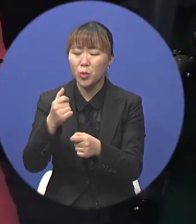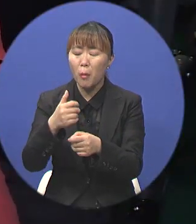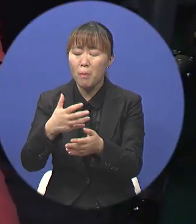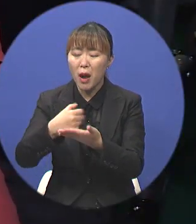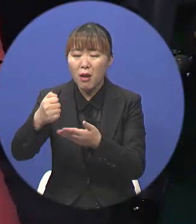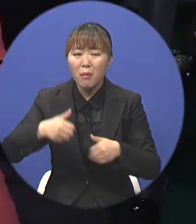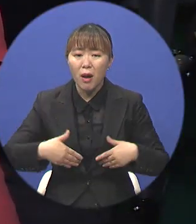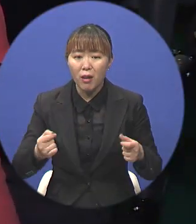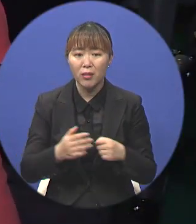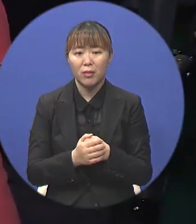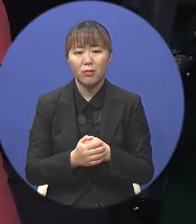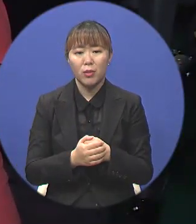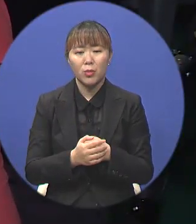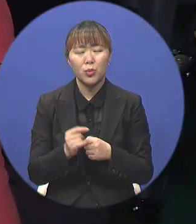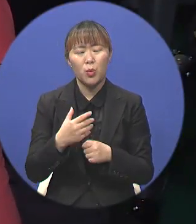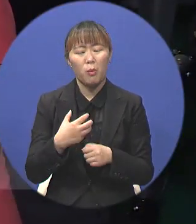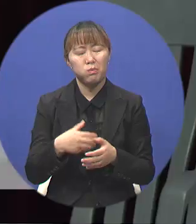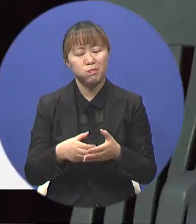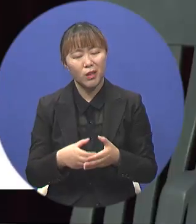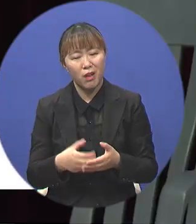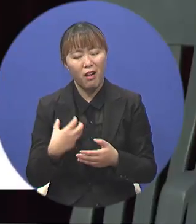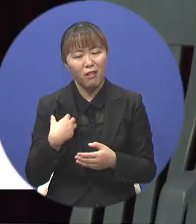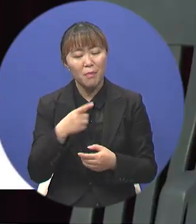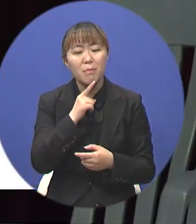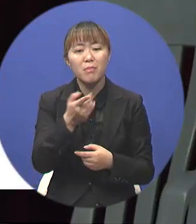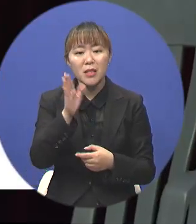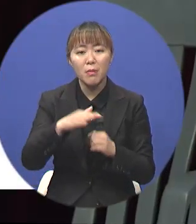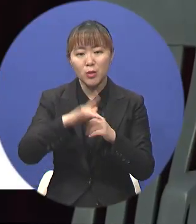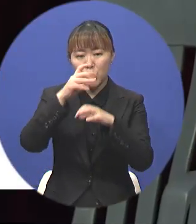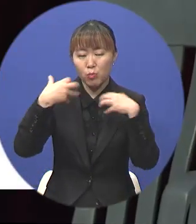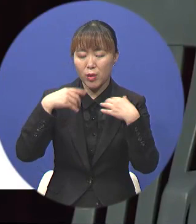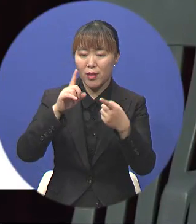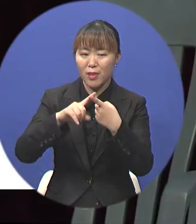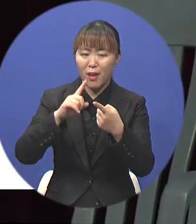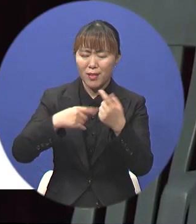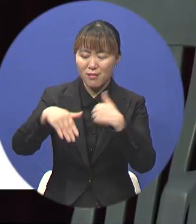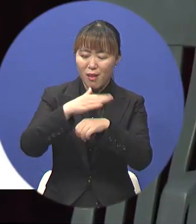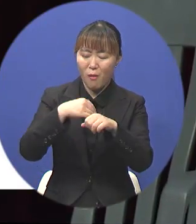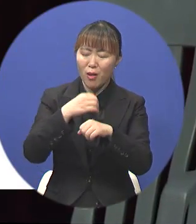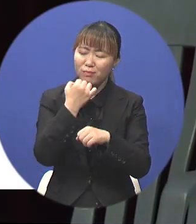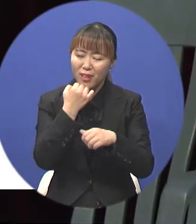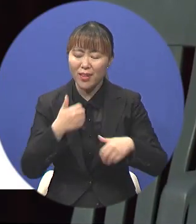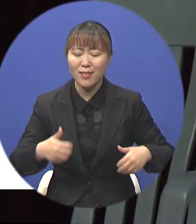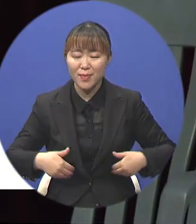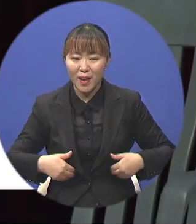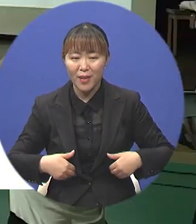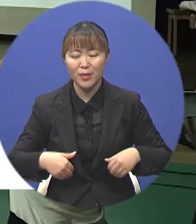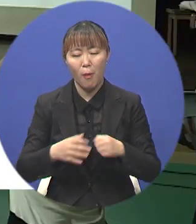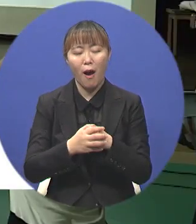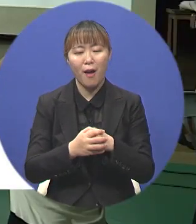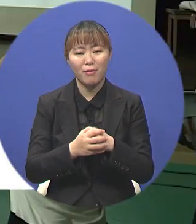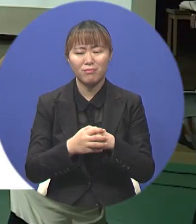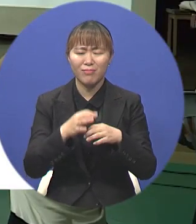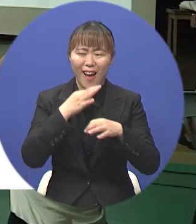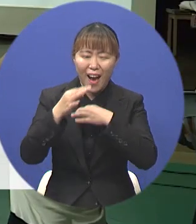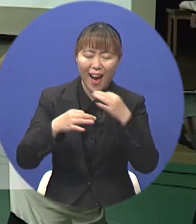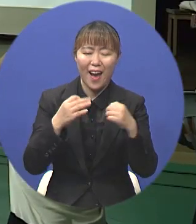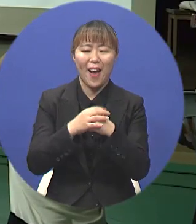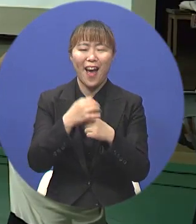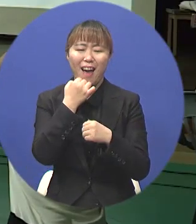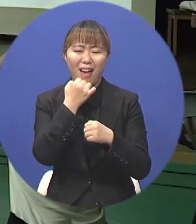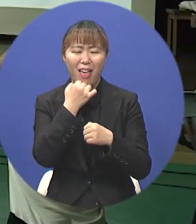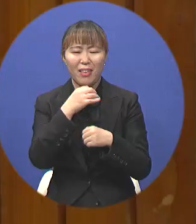자칫 무거울 수 있는 주제지만 정부에 대한 풍자로 활동가들은 웃음을 터뜨리기도 하고 야유를 던지기도